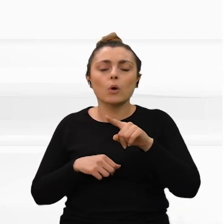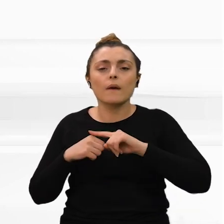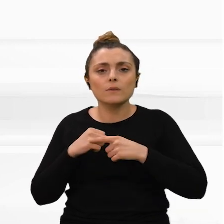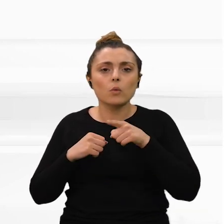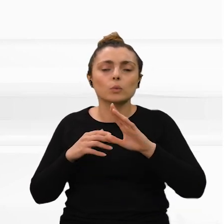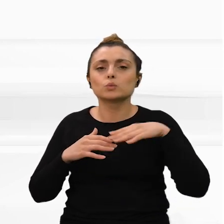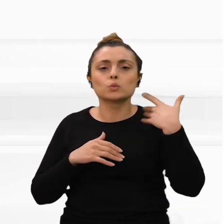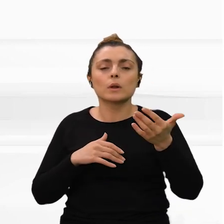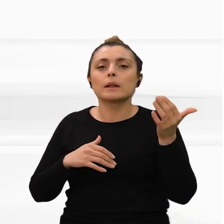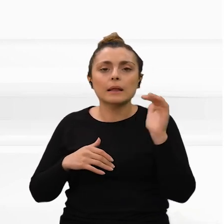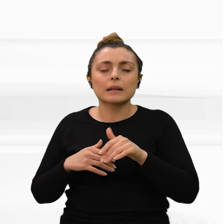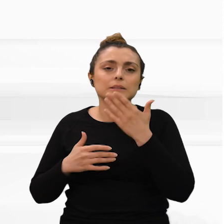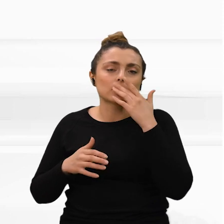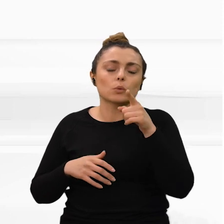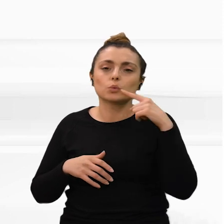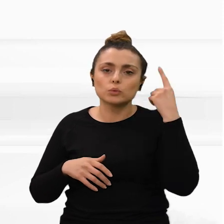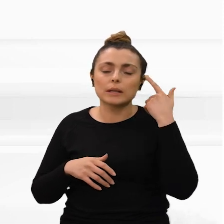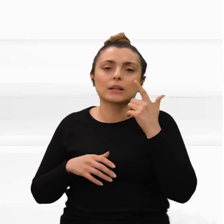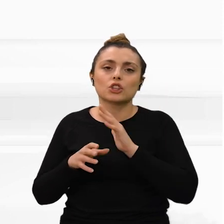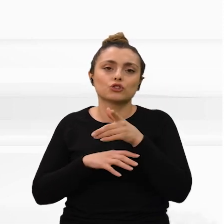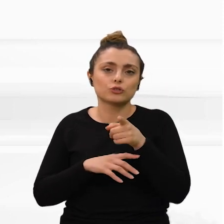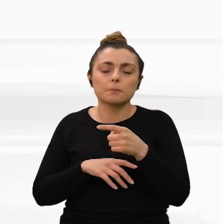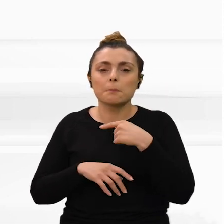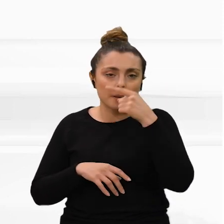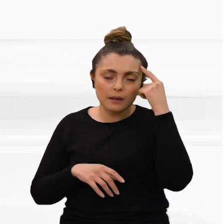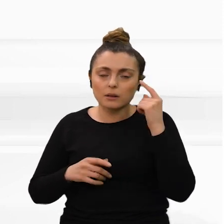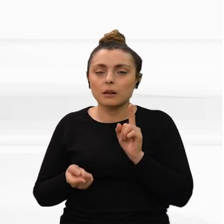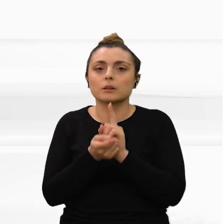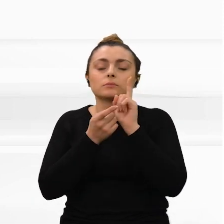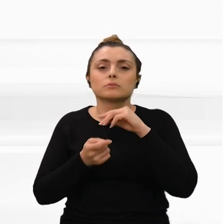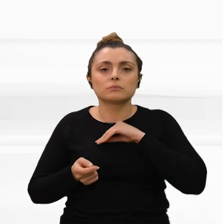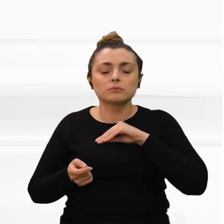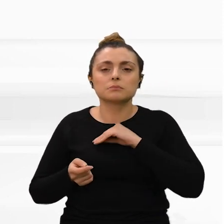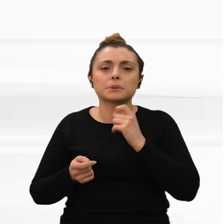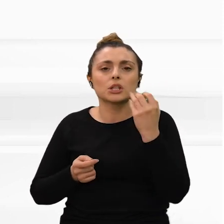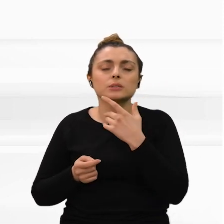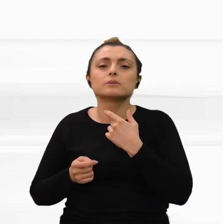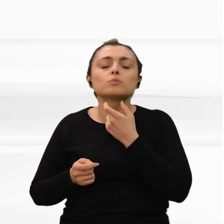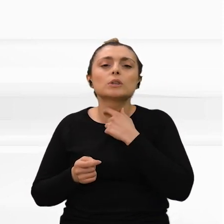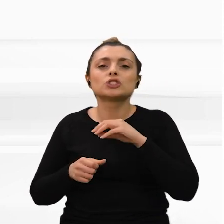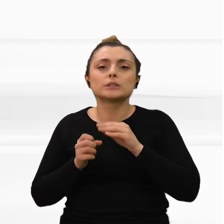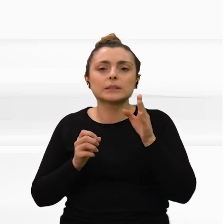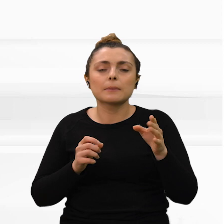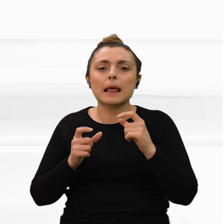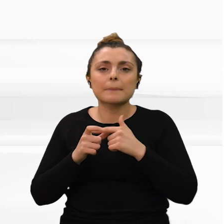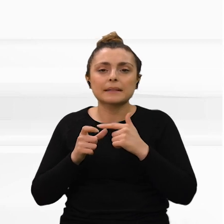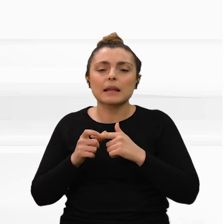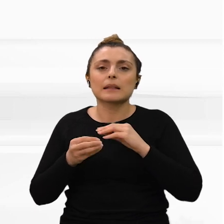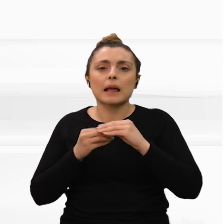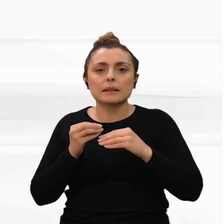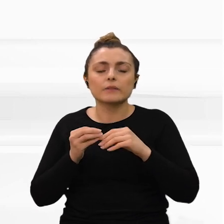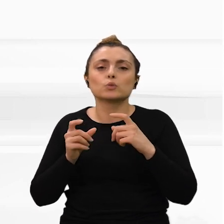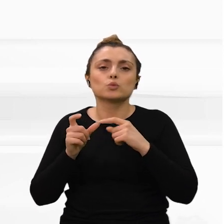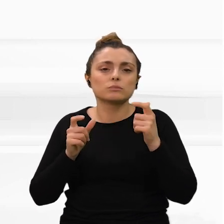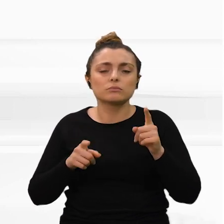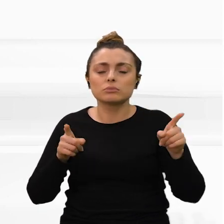o haftayı ve ondan sonra geleni sadece onu düşünerek geçirdim belki rastlarım ümidiyle birkaç defa Boğaziçi'ne gittim Emirgan'da Kandilli